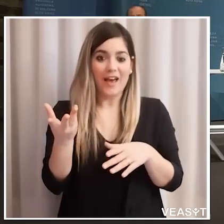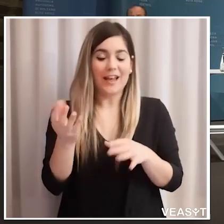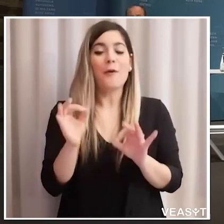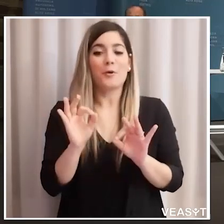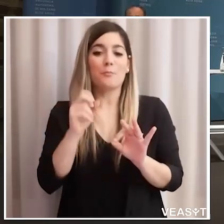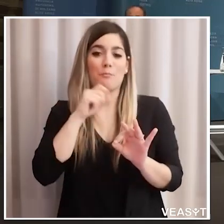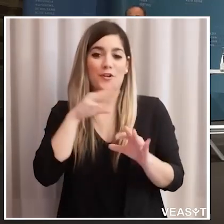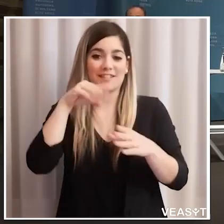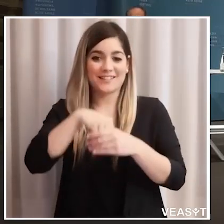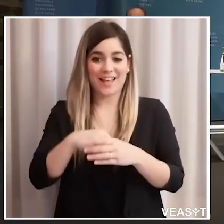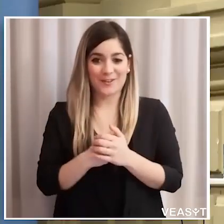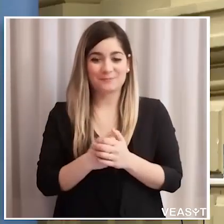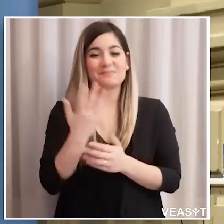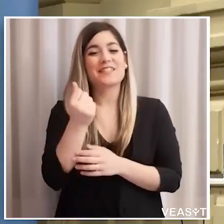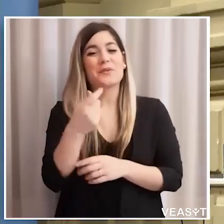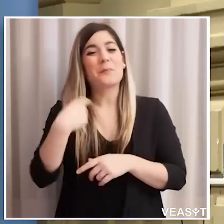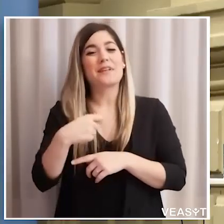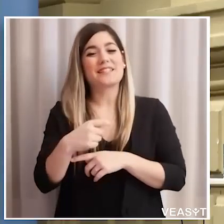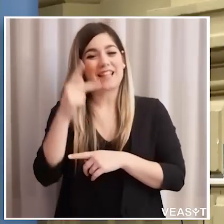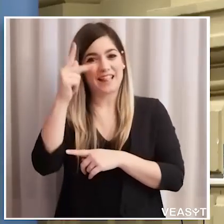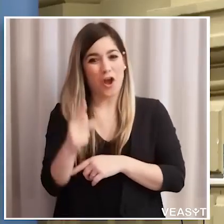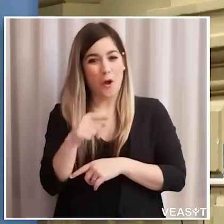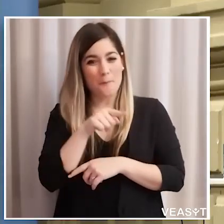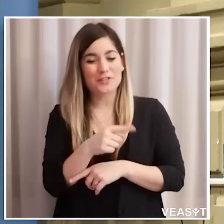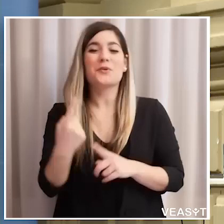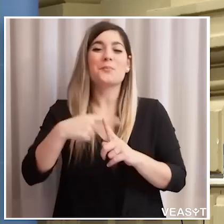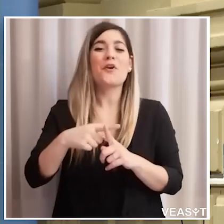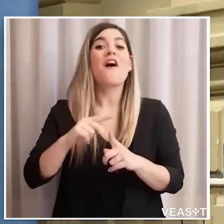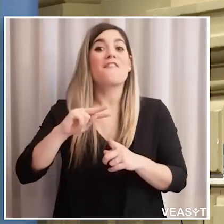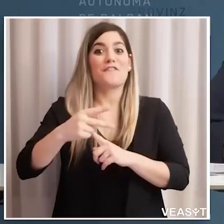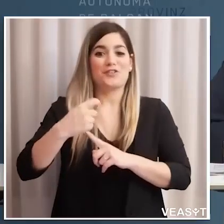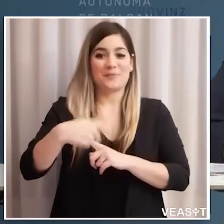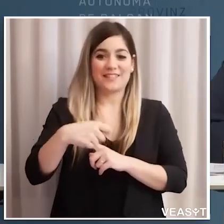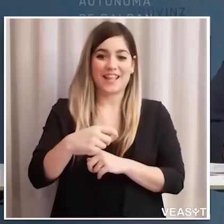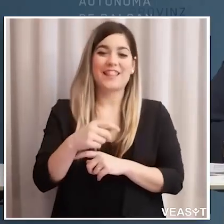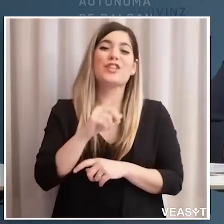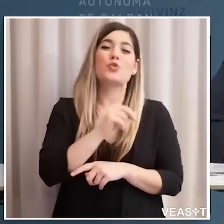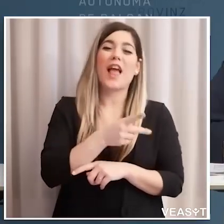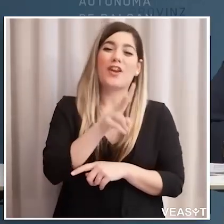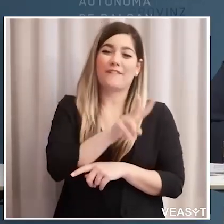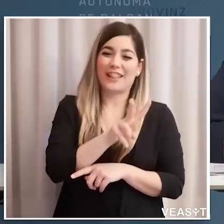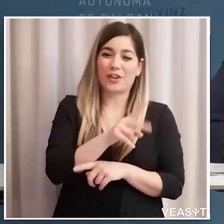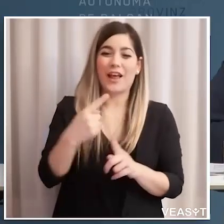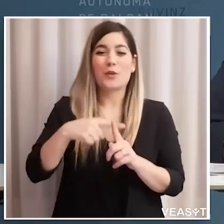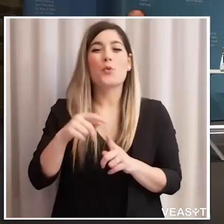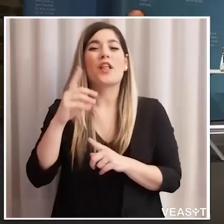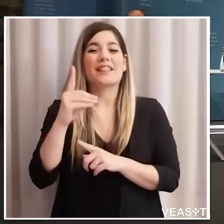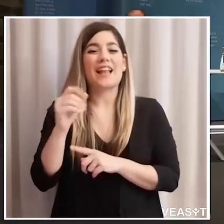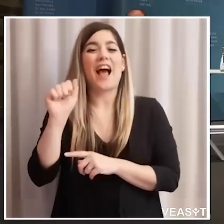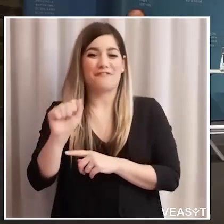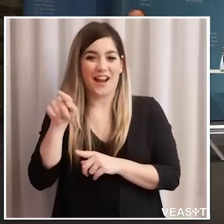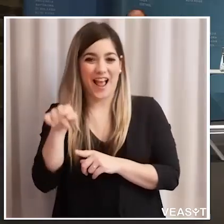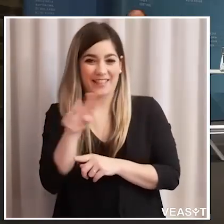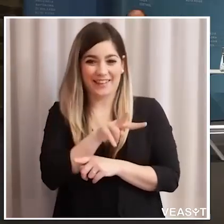a Bolzano. Saluto il presidente della provincia Arno Kompatscher e i due vicepresidenti Giuliano Vettorato